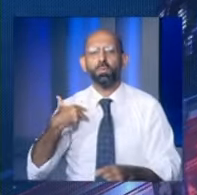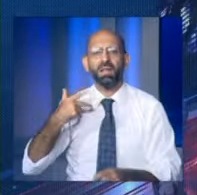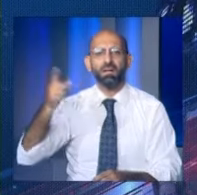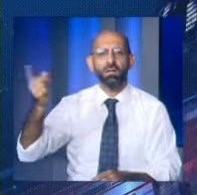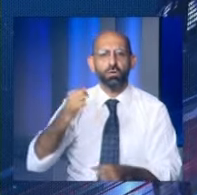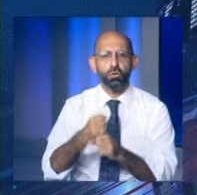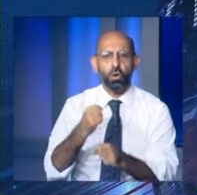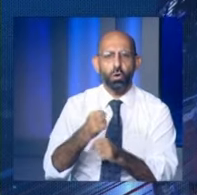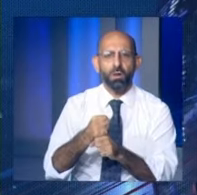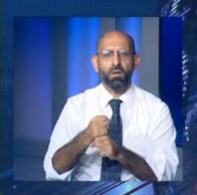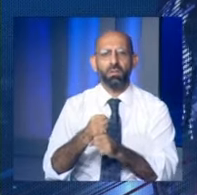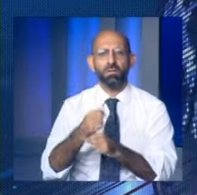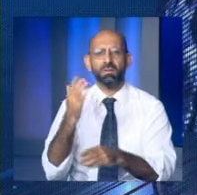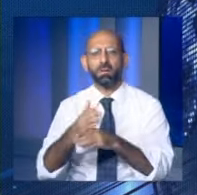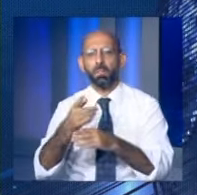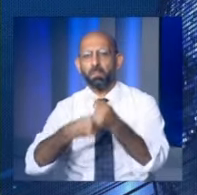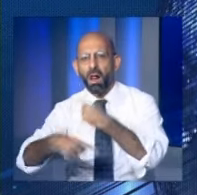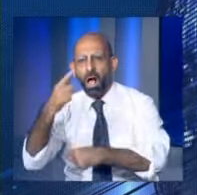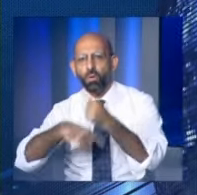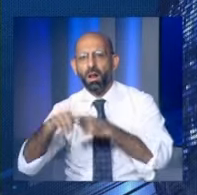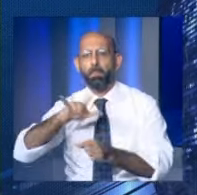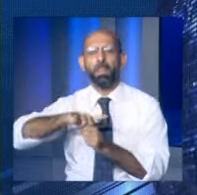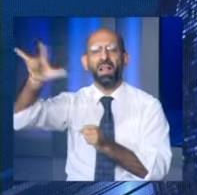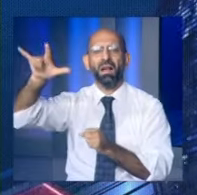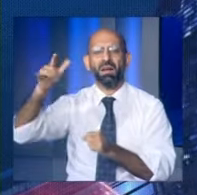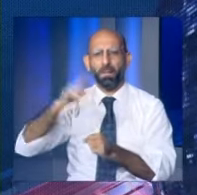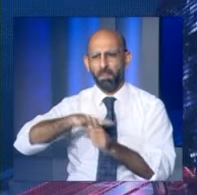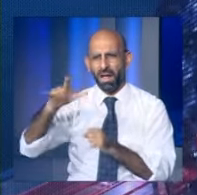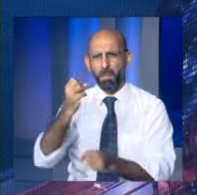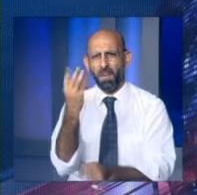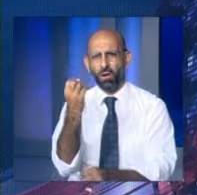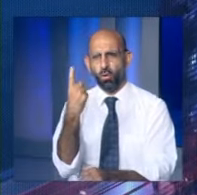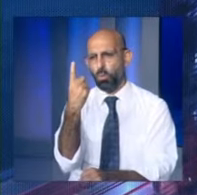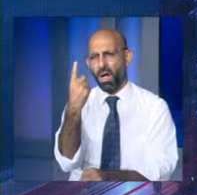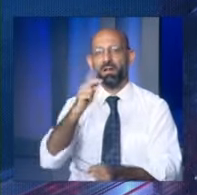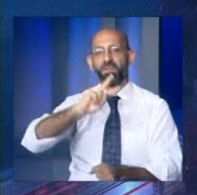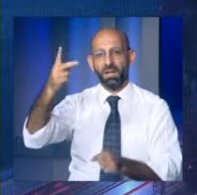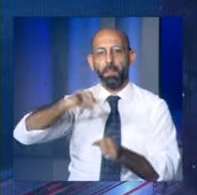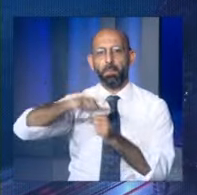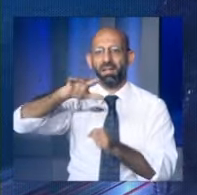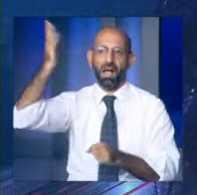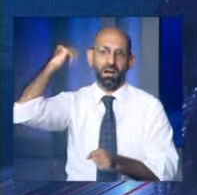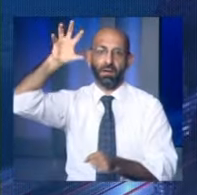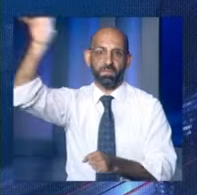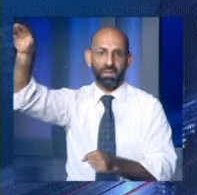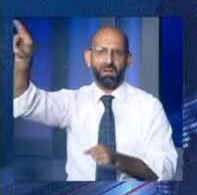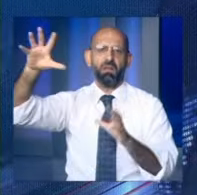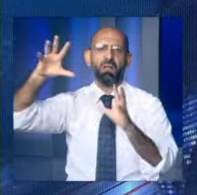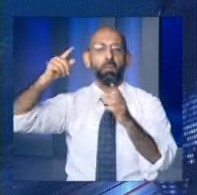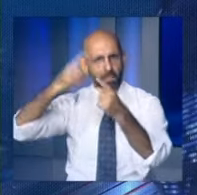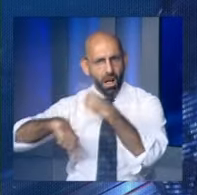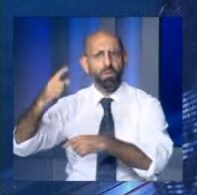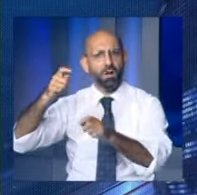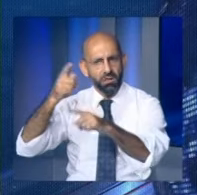في الخطة التي وضعت ضمن إمكانات الدولة، مشيرا إلى وجود عرقلة في إعادة فتح مطار الإليعات بسبب نقص